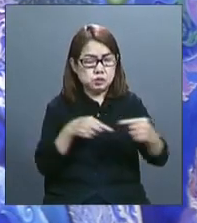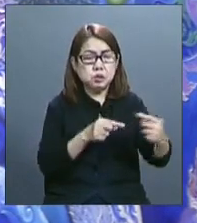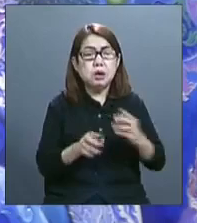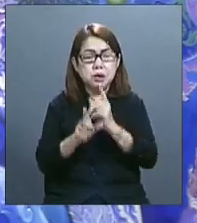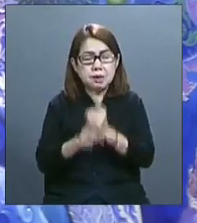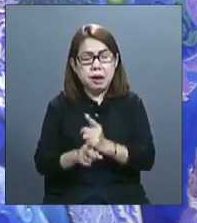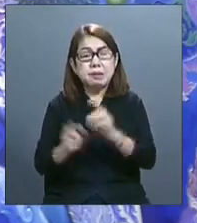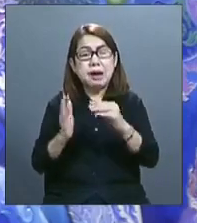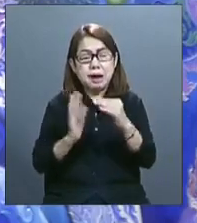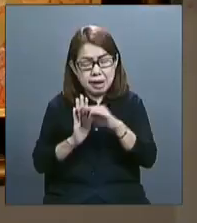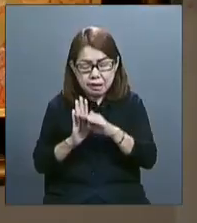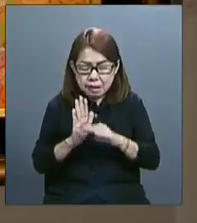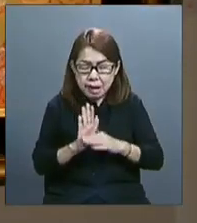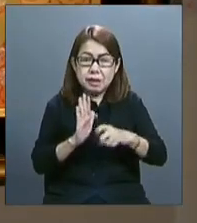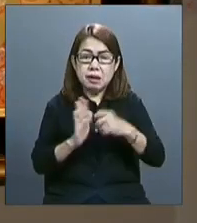ผลมีหลักการได้จริง